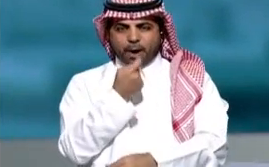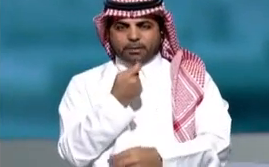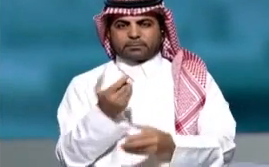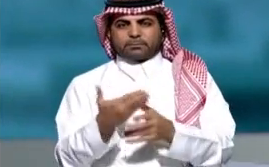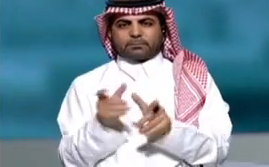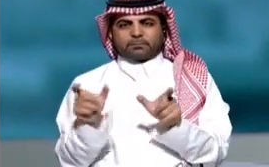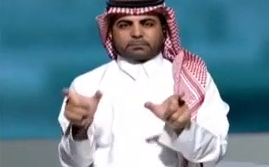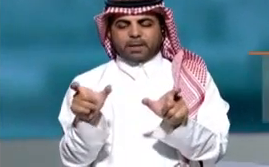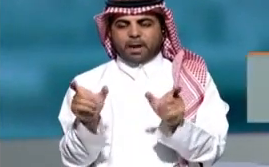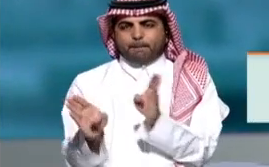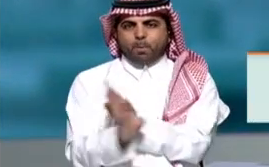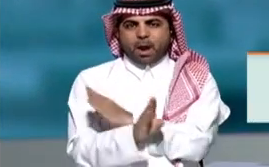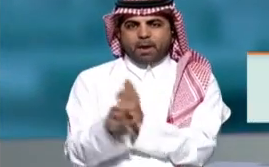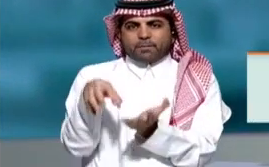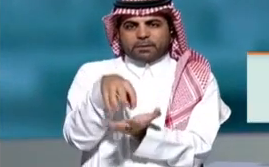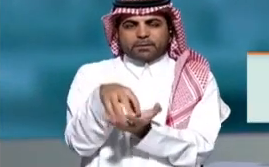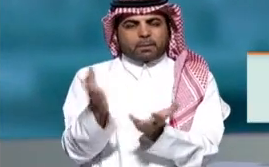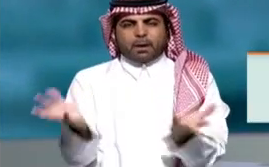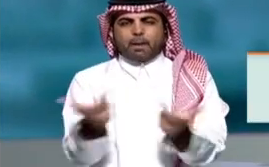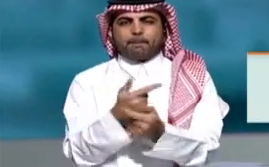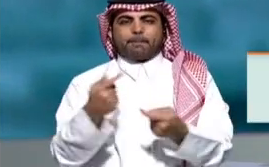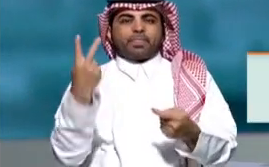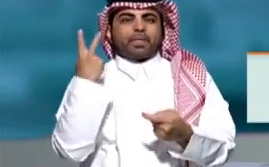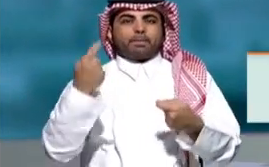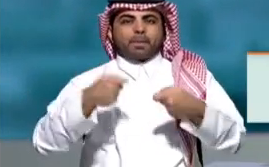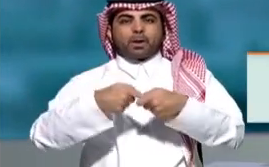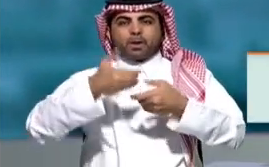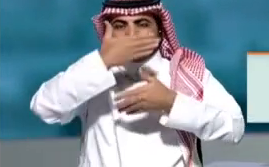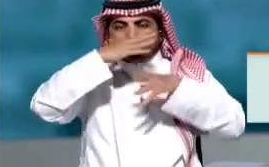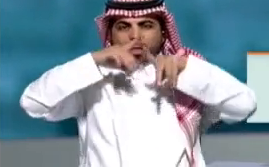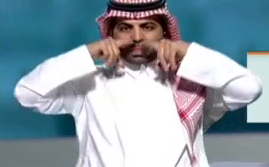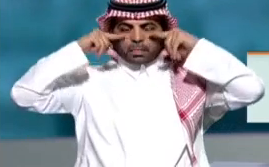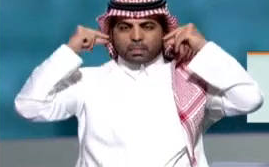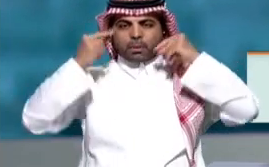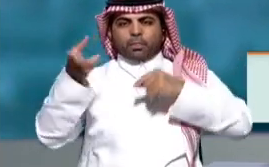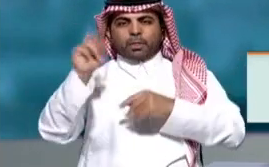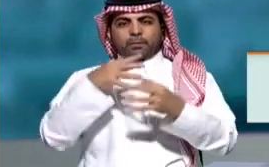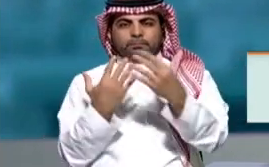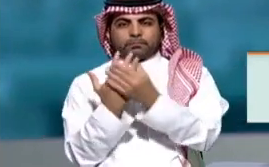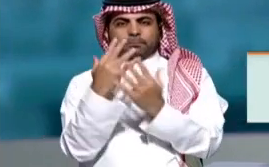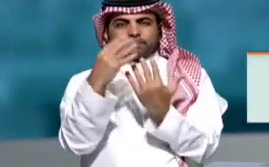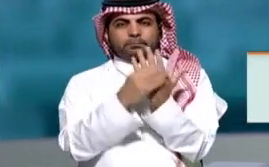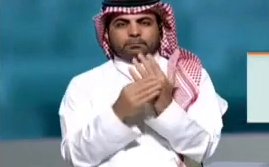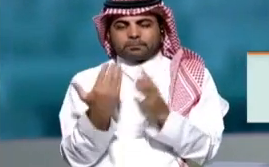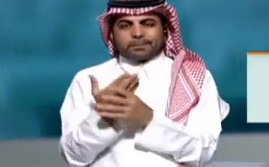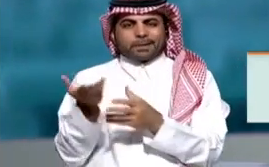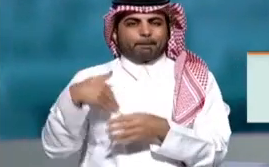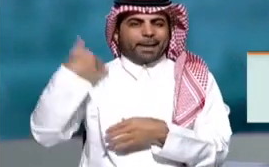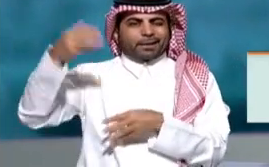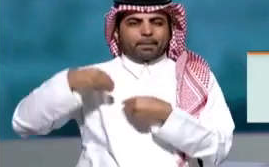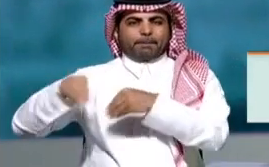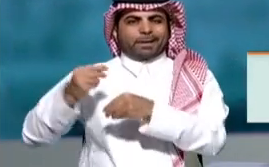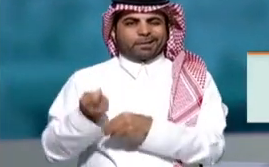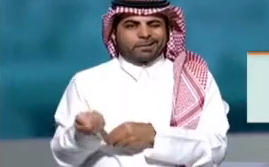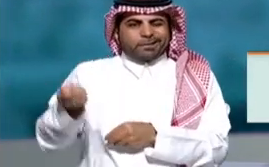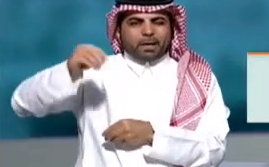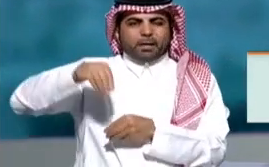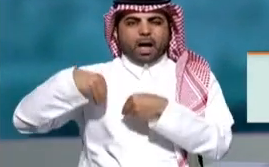منشأة مخالفة خزنت أكثر من مليوني كمام وقفاز بهدف بيعها لاحقا، ولم تفصح